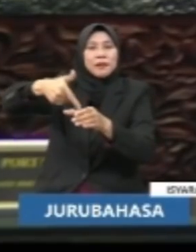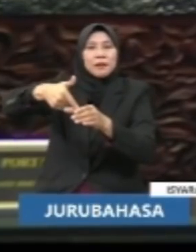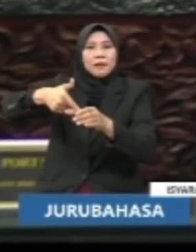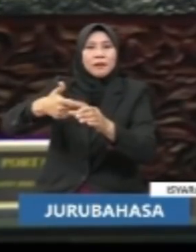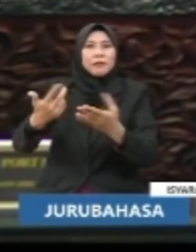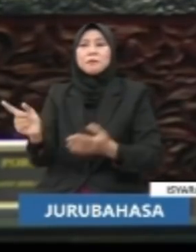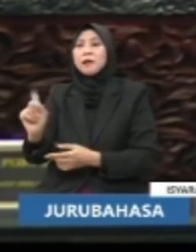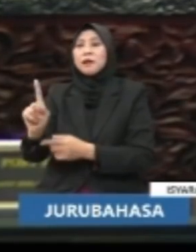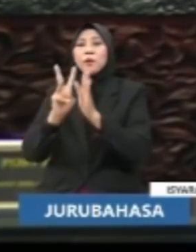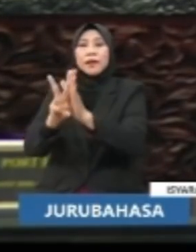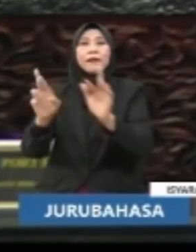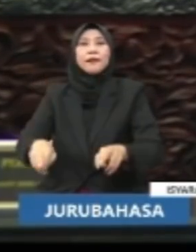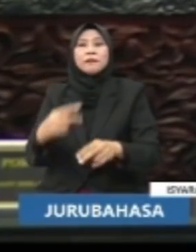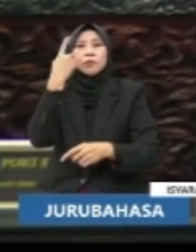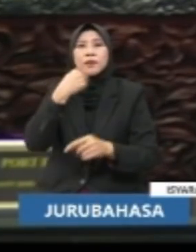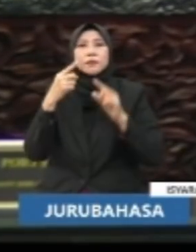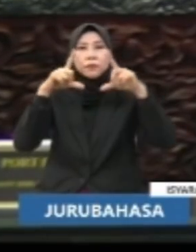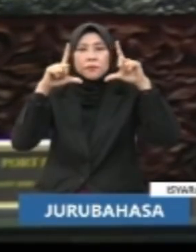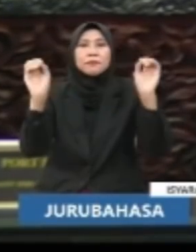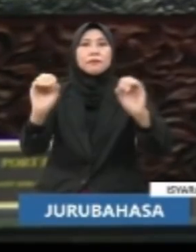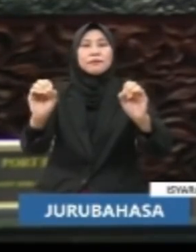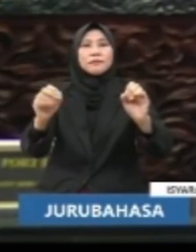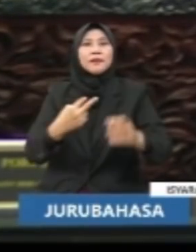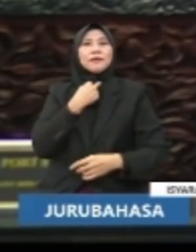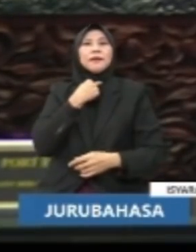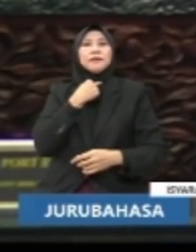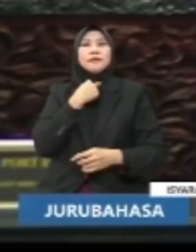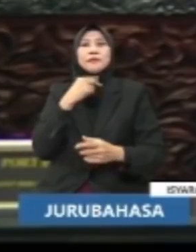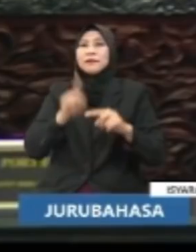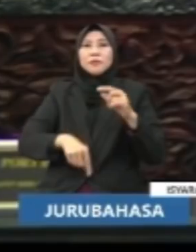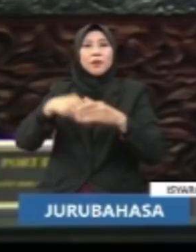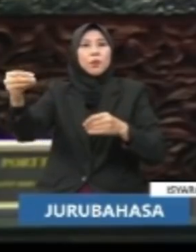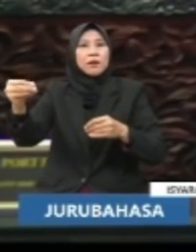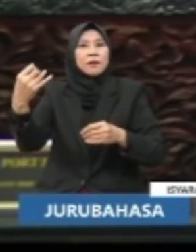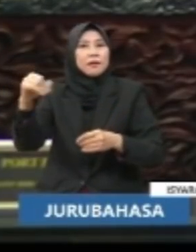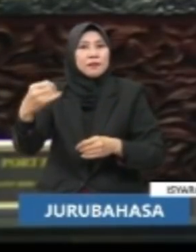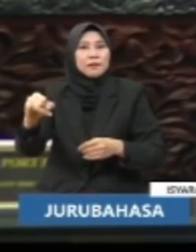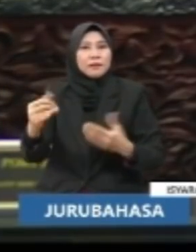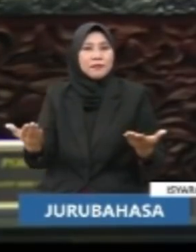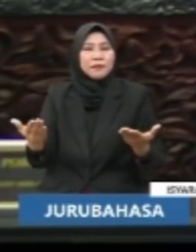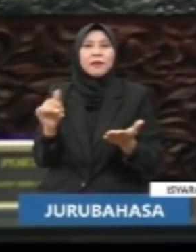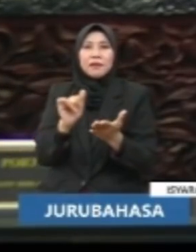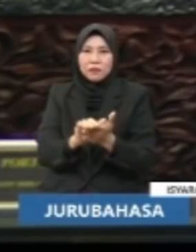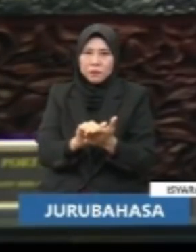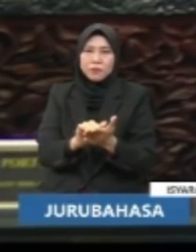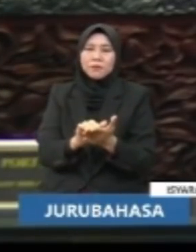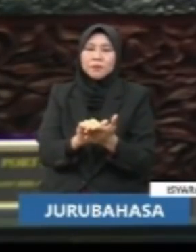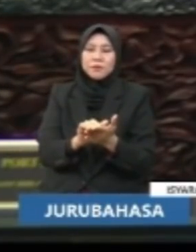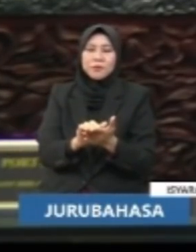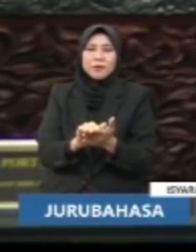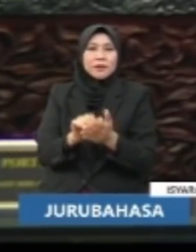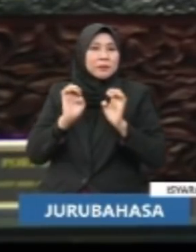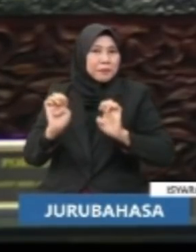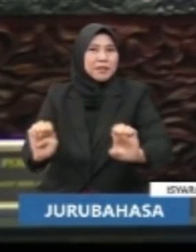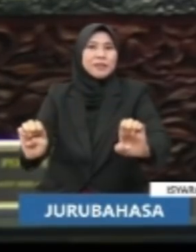Oke temannya wakil rakyat tak nampak mukanya nampak muka fastener stabil itu doa ini keadaan begini cukup